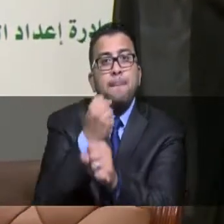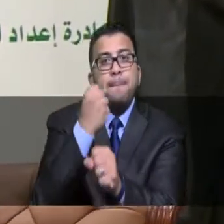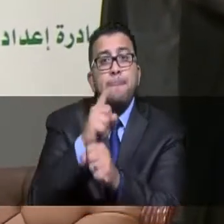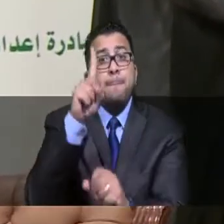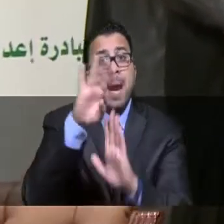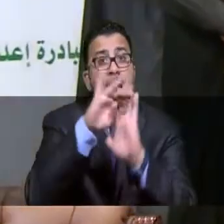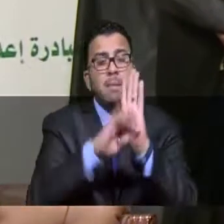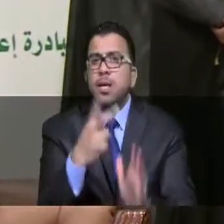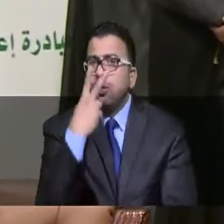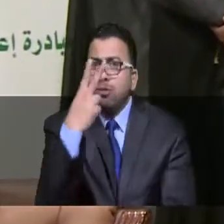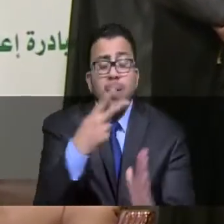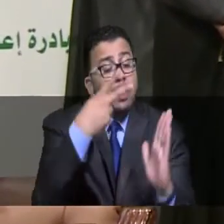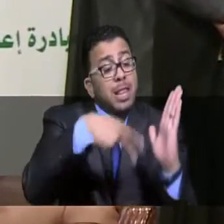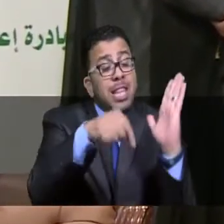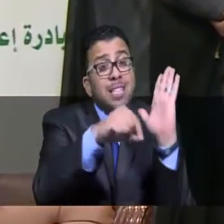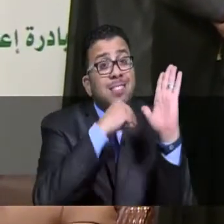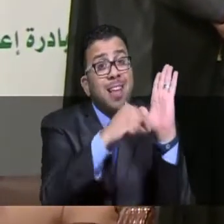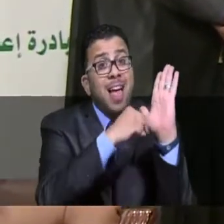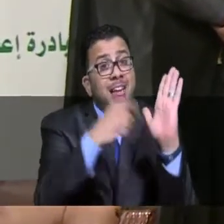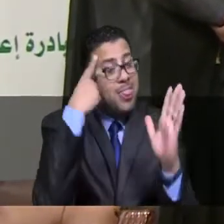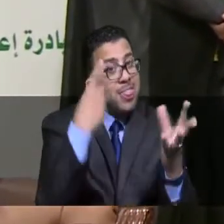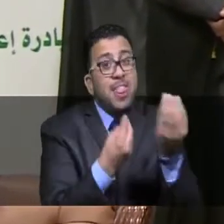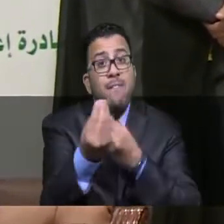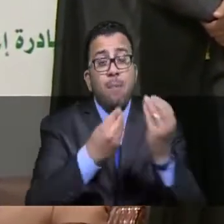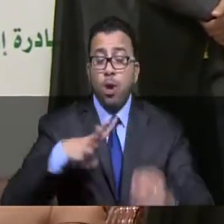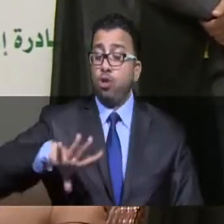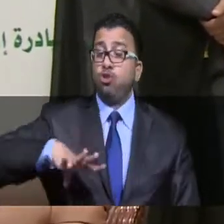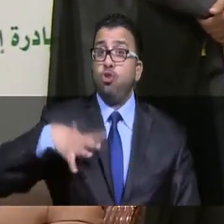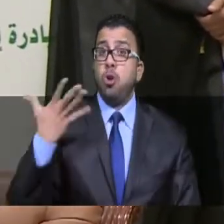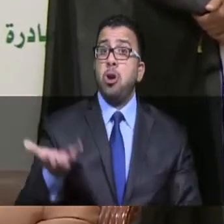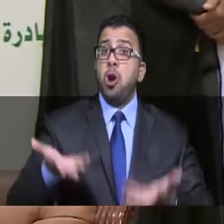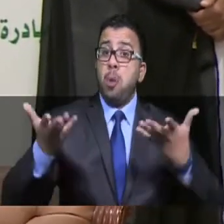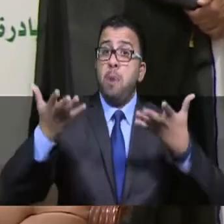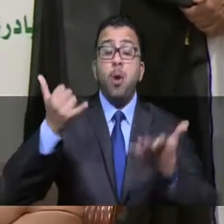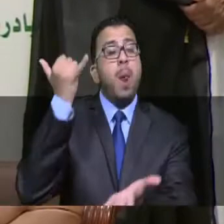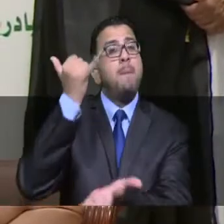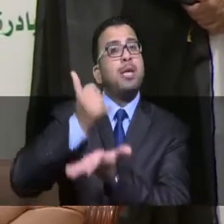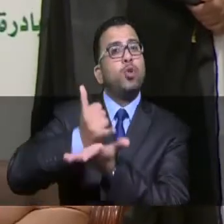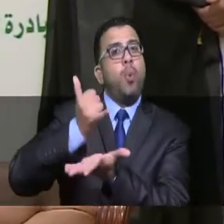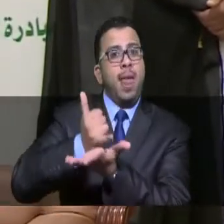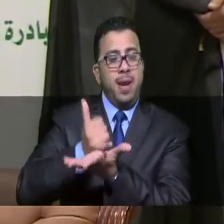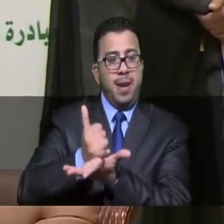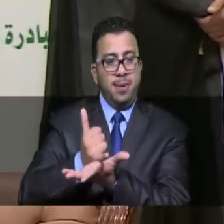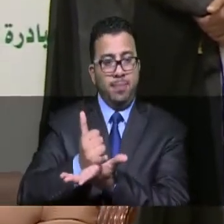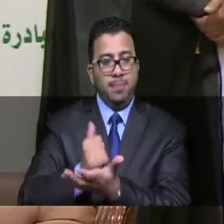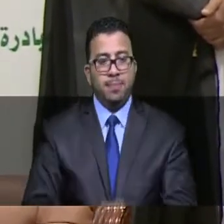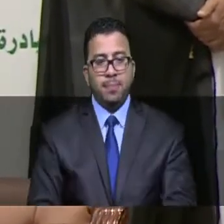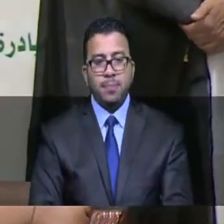البرنامج. شهد توقيع مذكرة التفاهم عدد من الشيوخ وكبار المسؤولين.